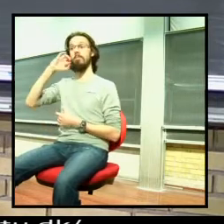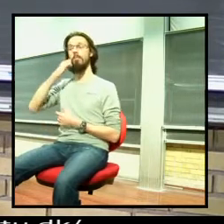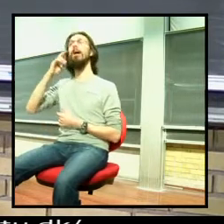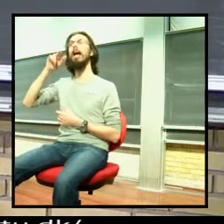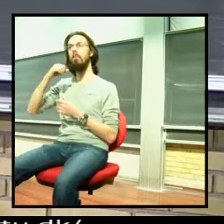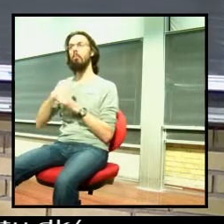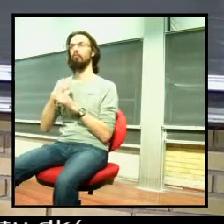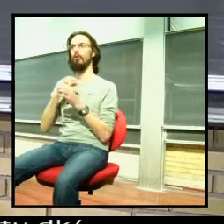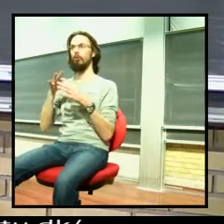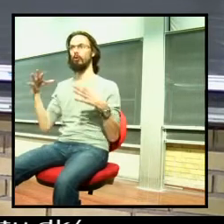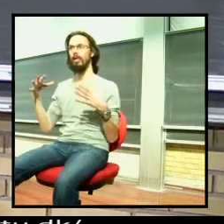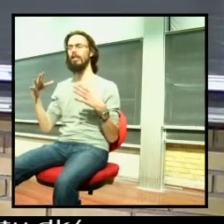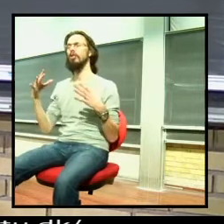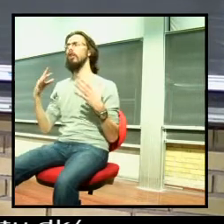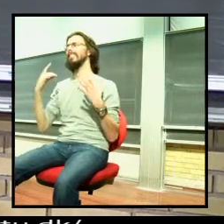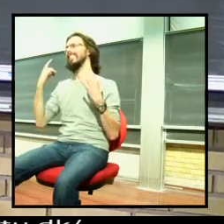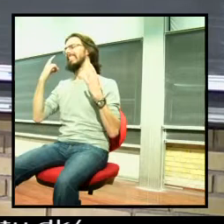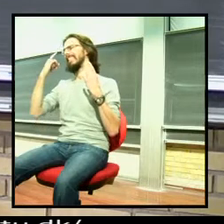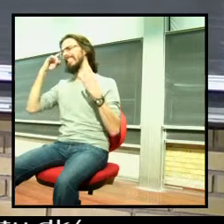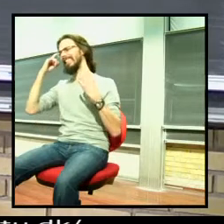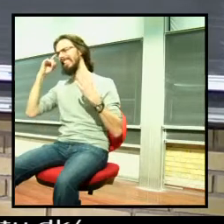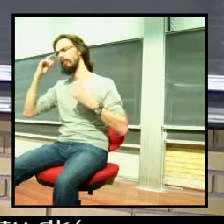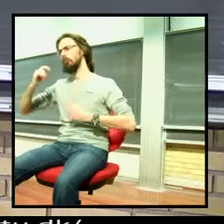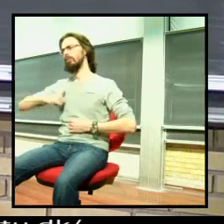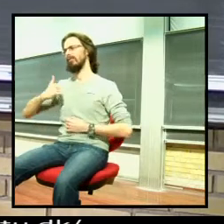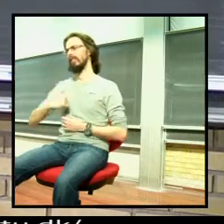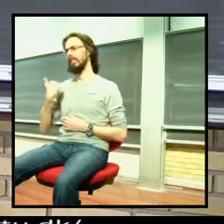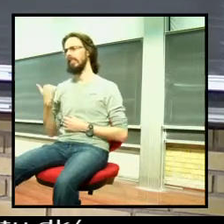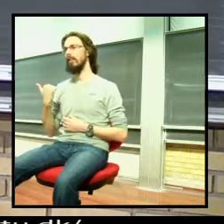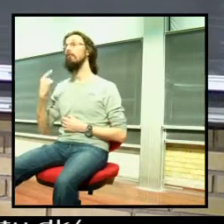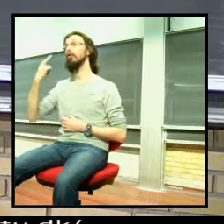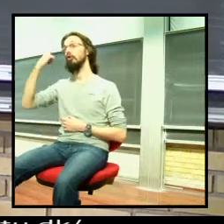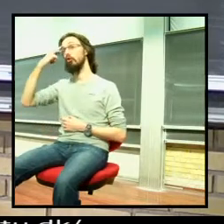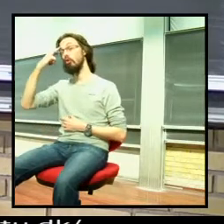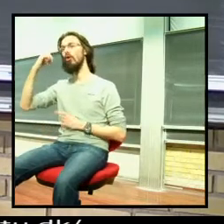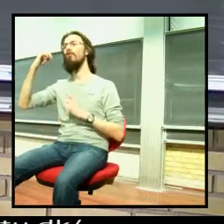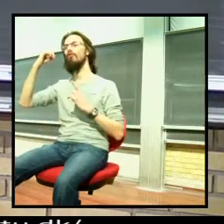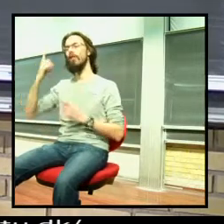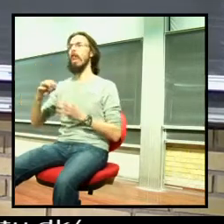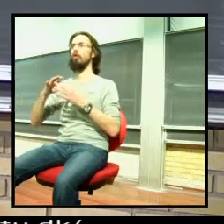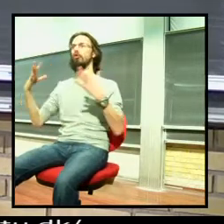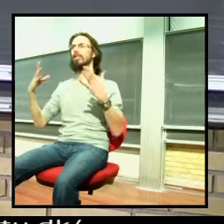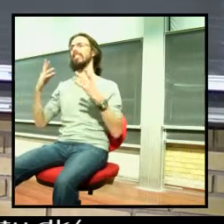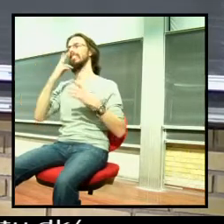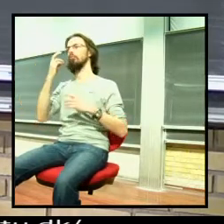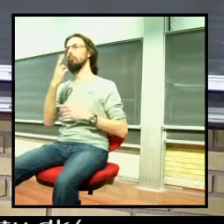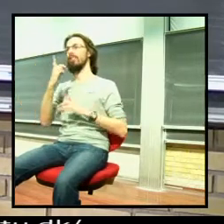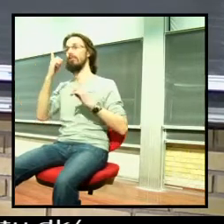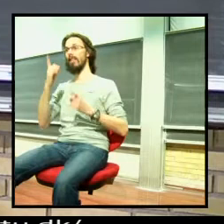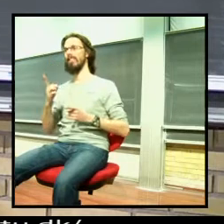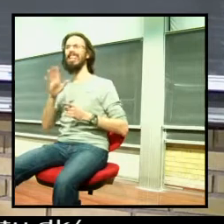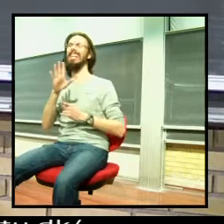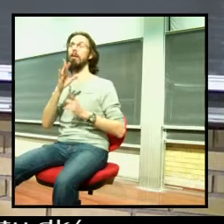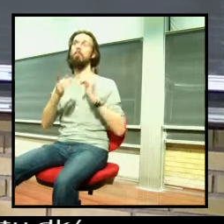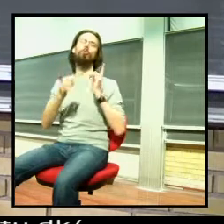løsninger, så er det helt afsindigt og vigtigt at forstå, hvordan løsningerne ser ud. Ikke måske, hvordan de